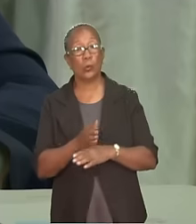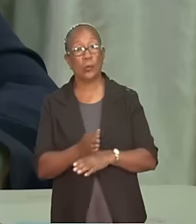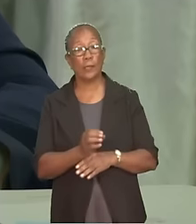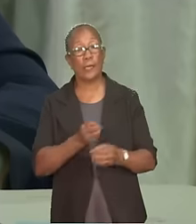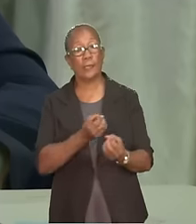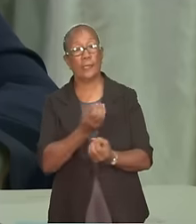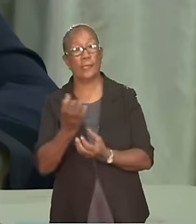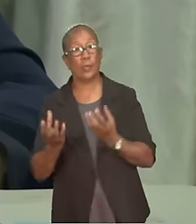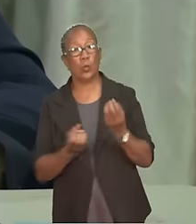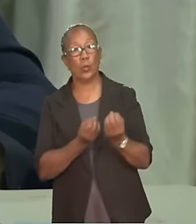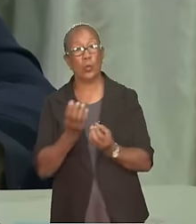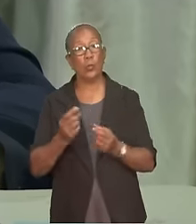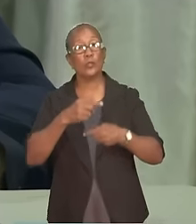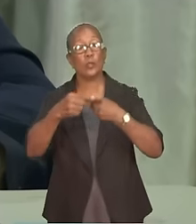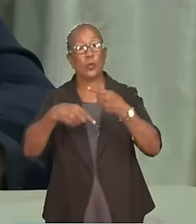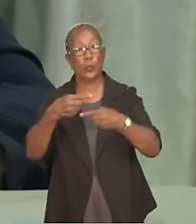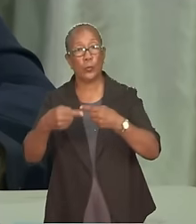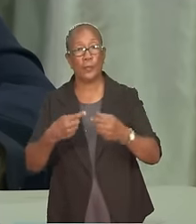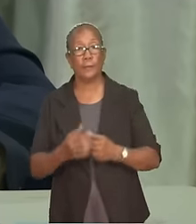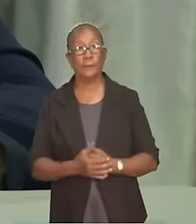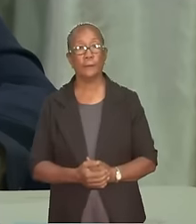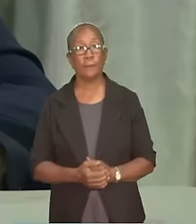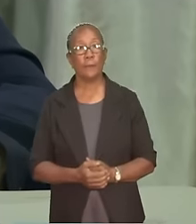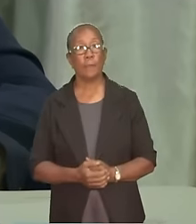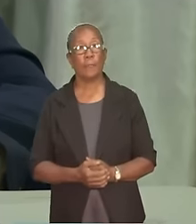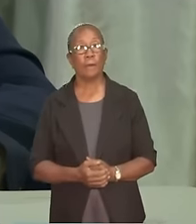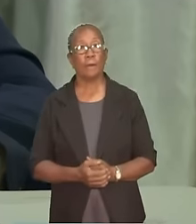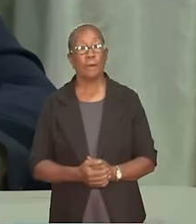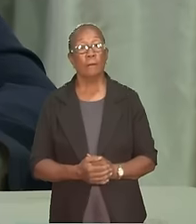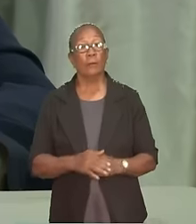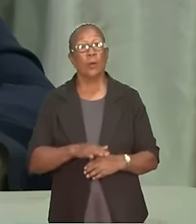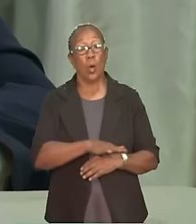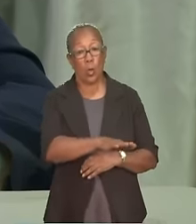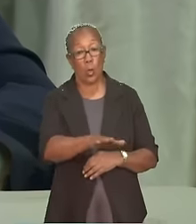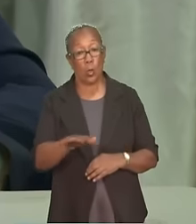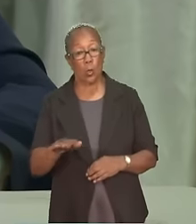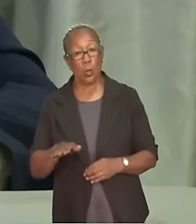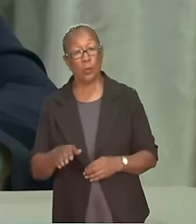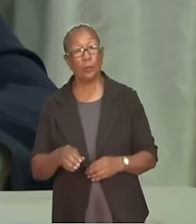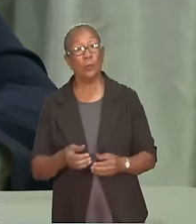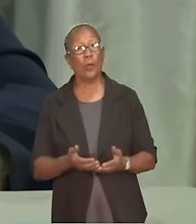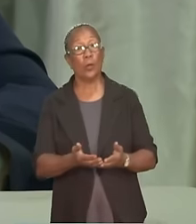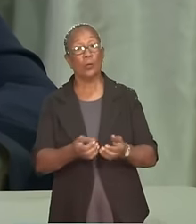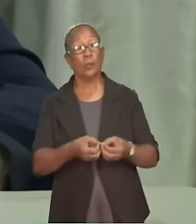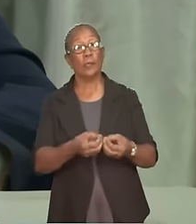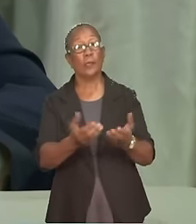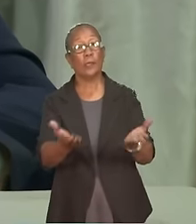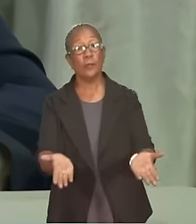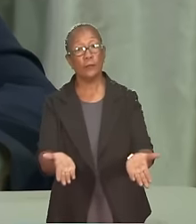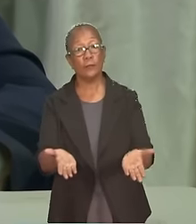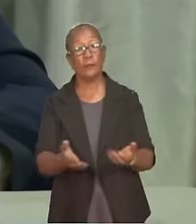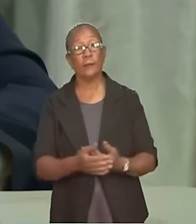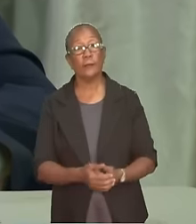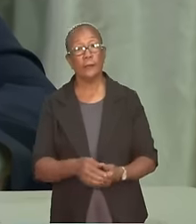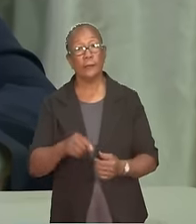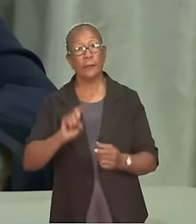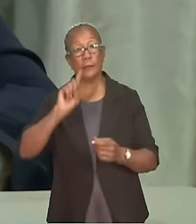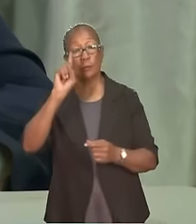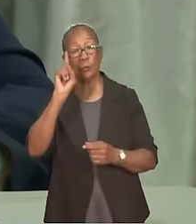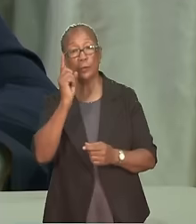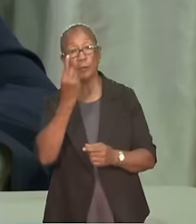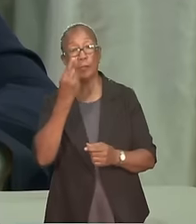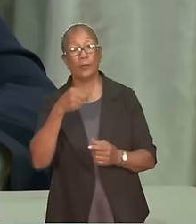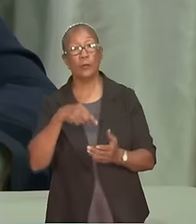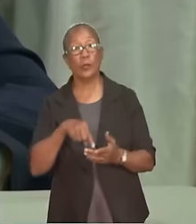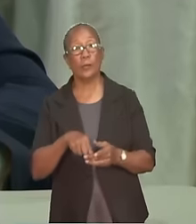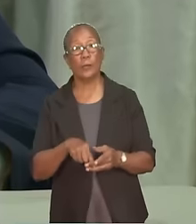economische groei. Ja, gronduitgifte, ik heb al gezegd, dit is prioriteit nummer 1